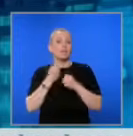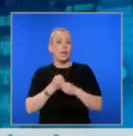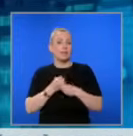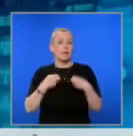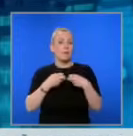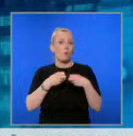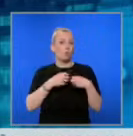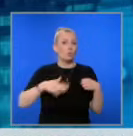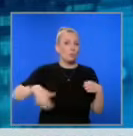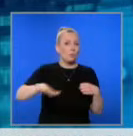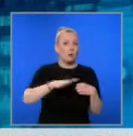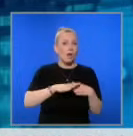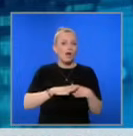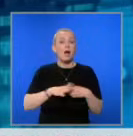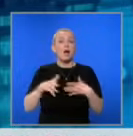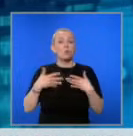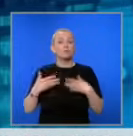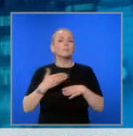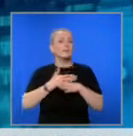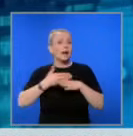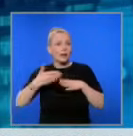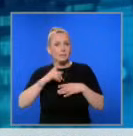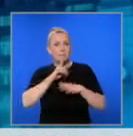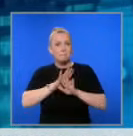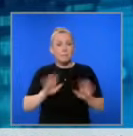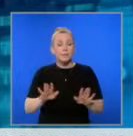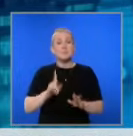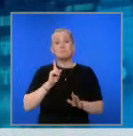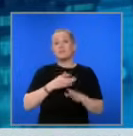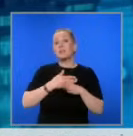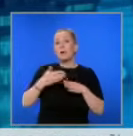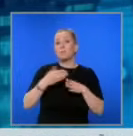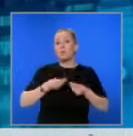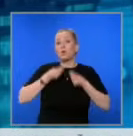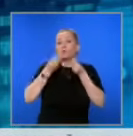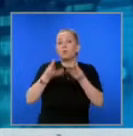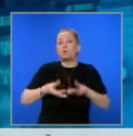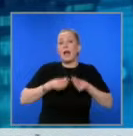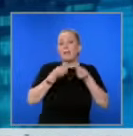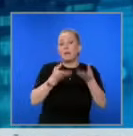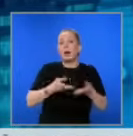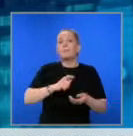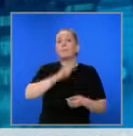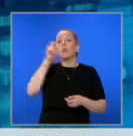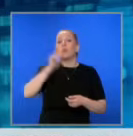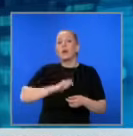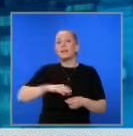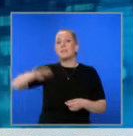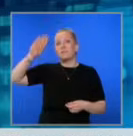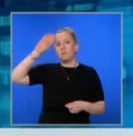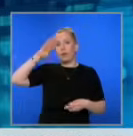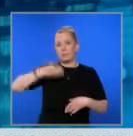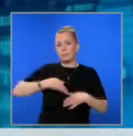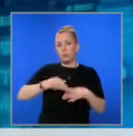защо, ако искаме да постигнем траен мир, трябва да продължим да осигуряваме на Украйна военна помощ. Защото това, което става